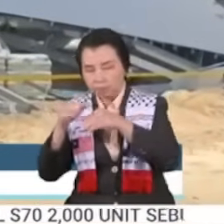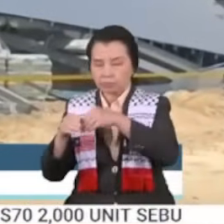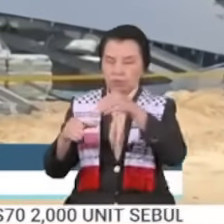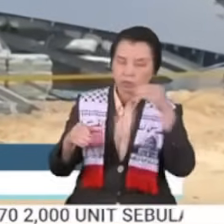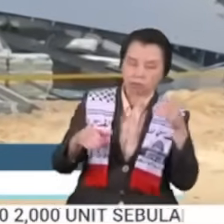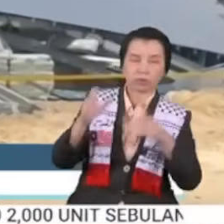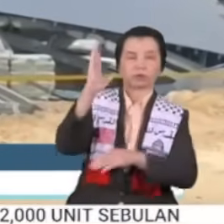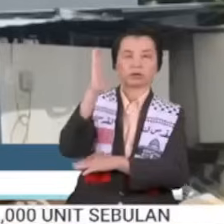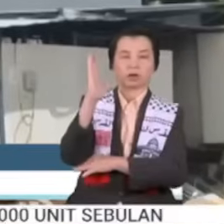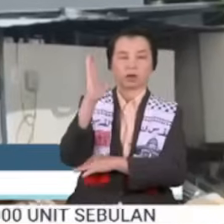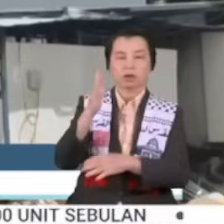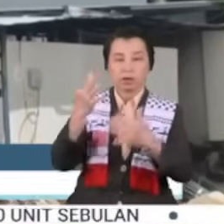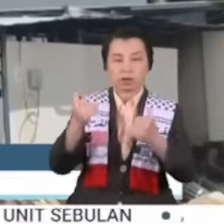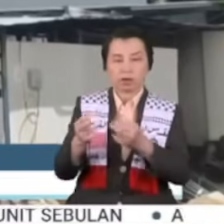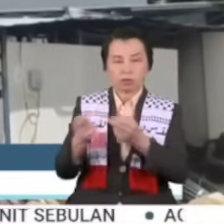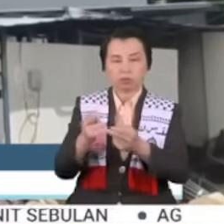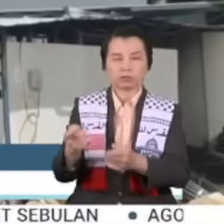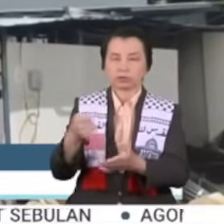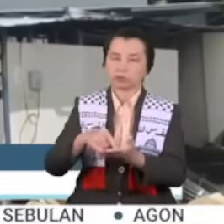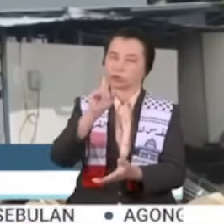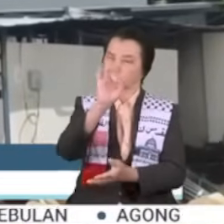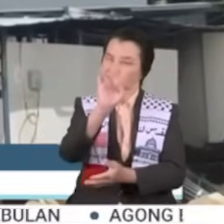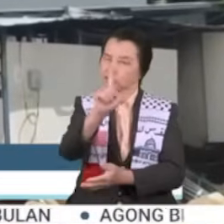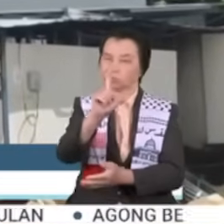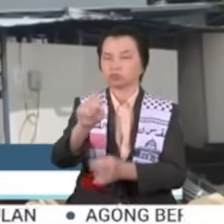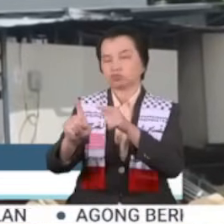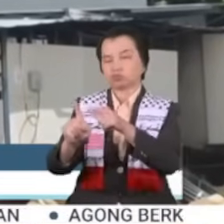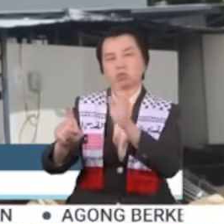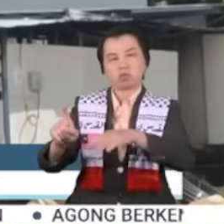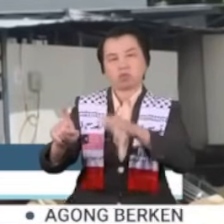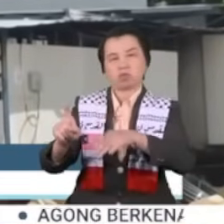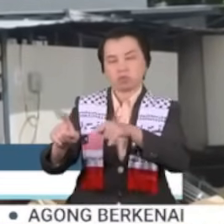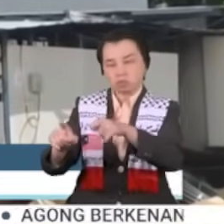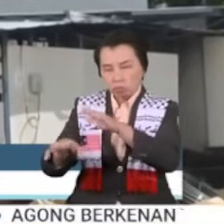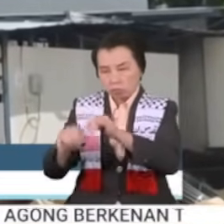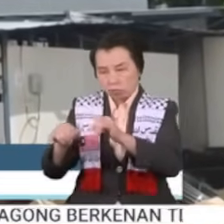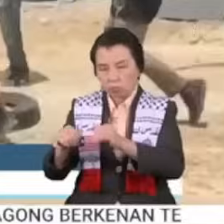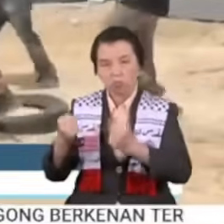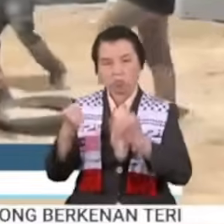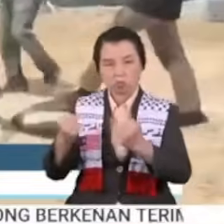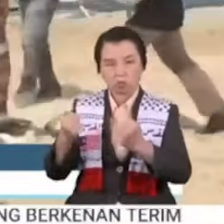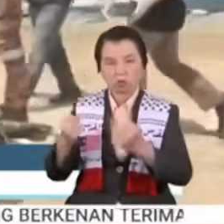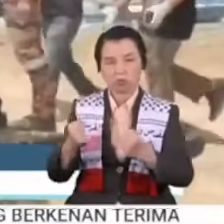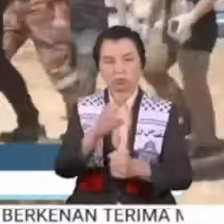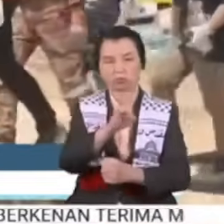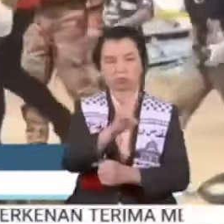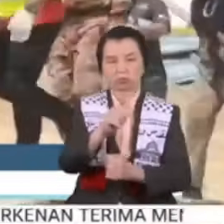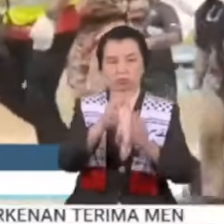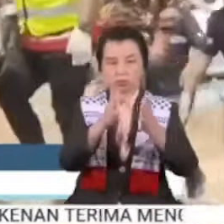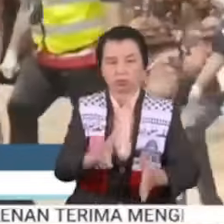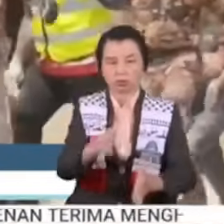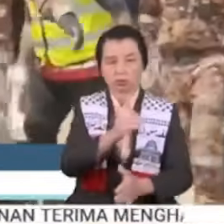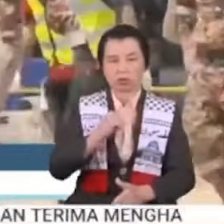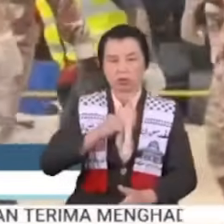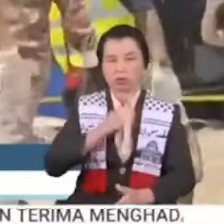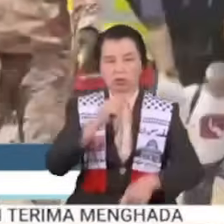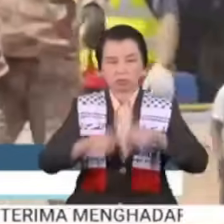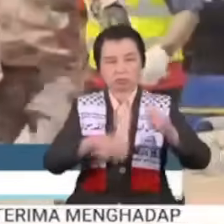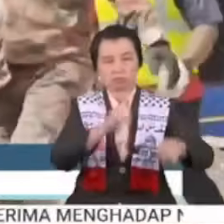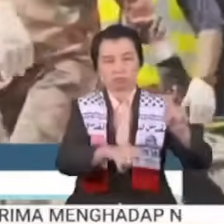hari tadi ketika Ini usaha mencari seorang lagi mangsa giat jalankan melibatkan kekuatan 71 pegawai dan anggota